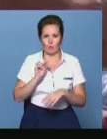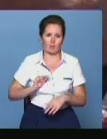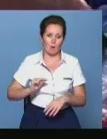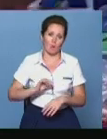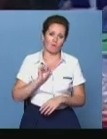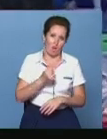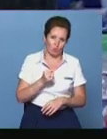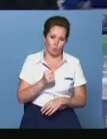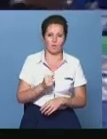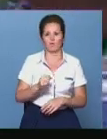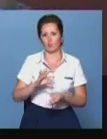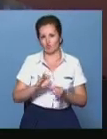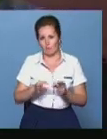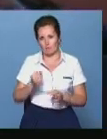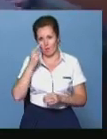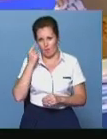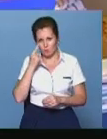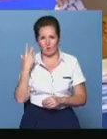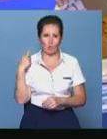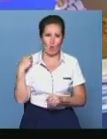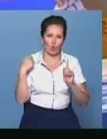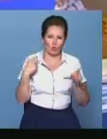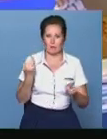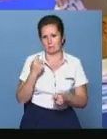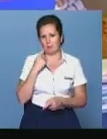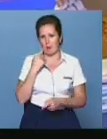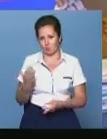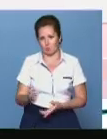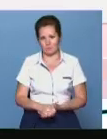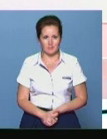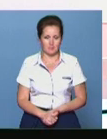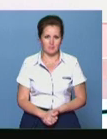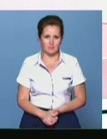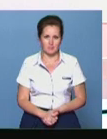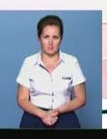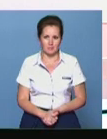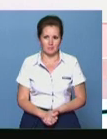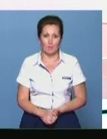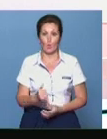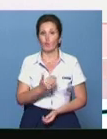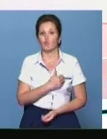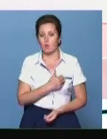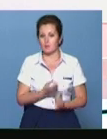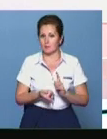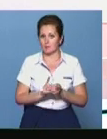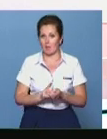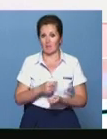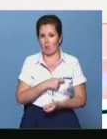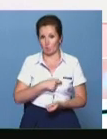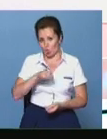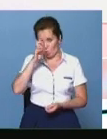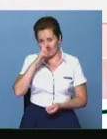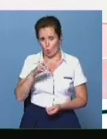Глазове, Можге и Сарапуле. Дмитрий Вороновнин, Александр Широбоков, телеканал «Моя Удмуртия». У желающих стать депутатом Госдумы страны